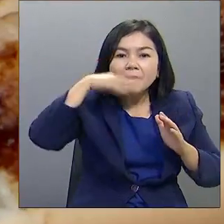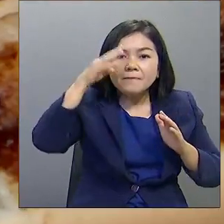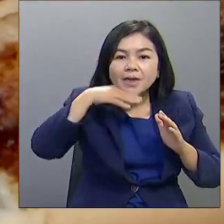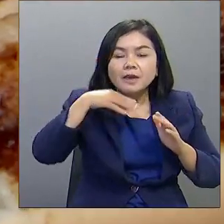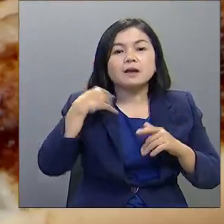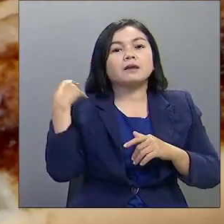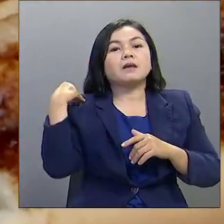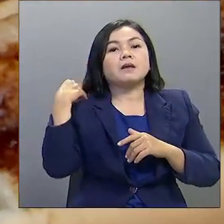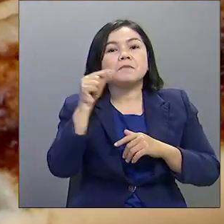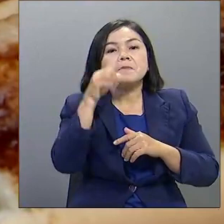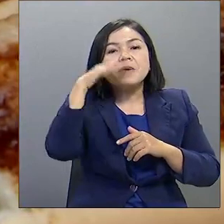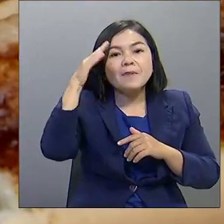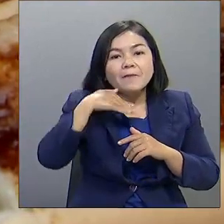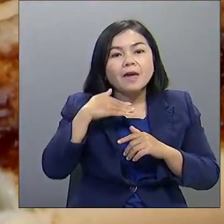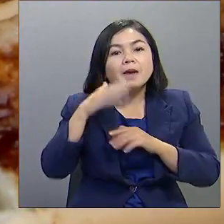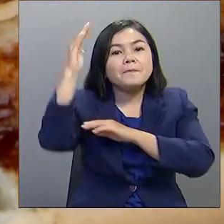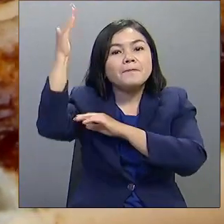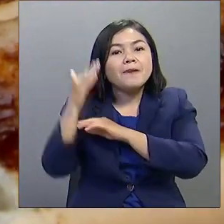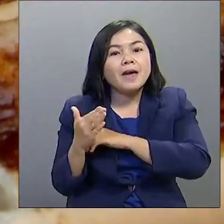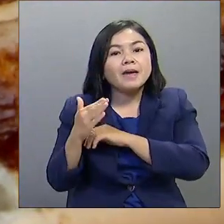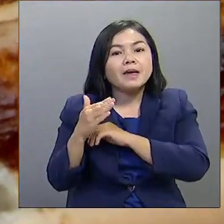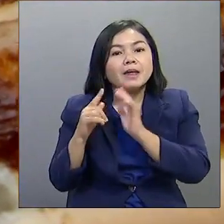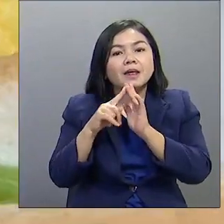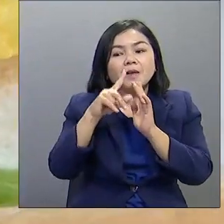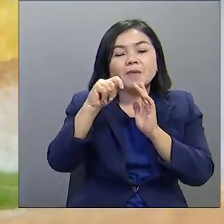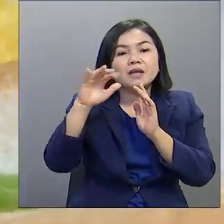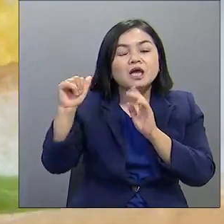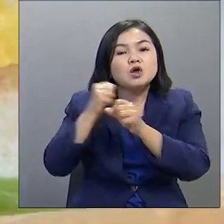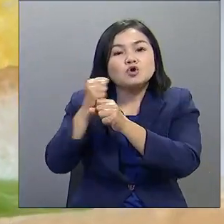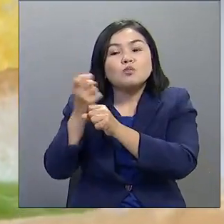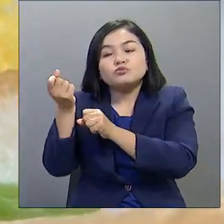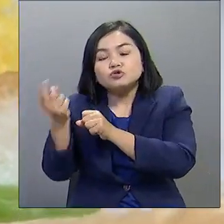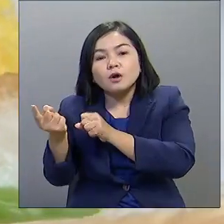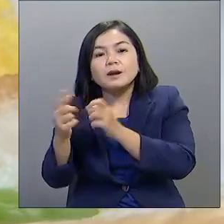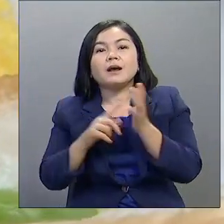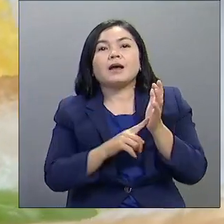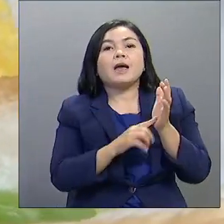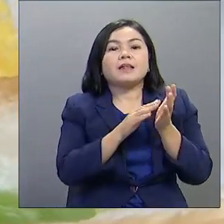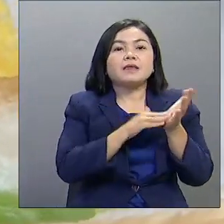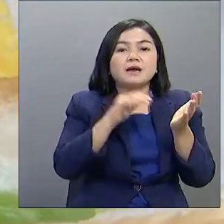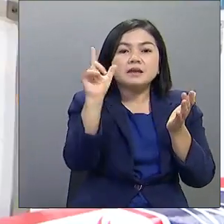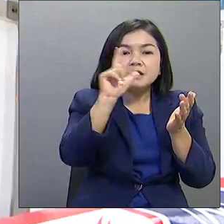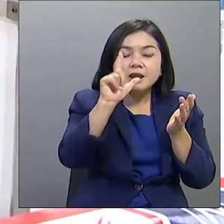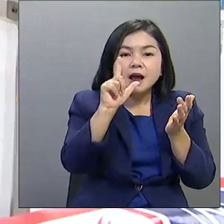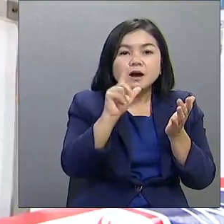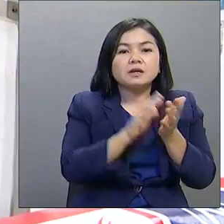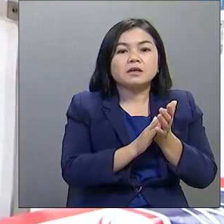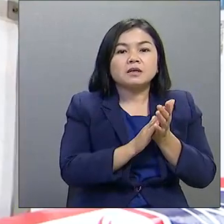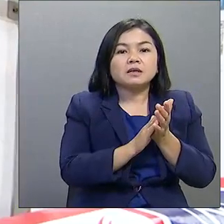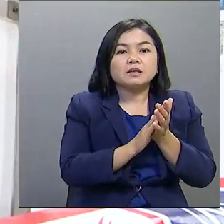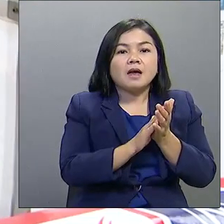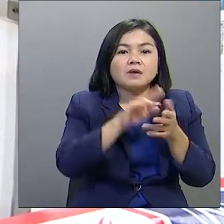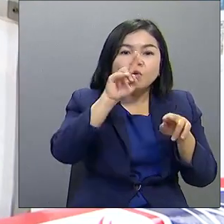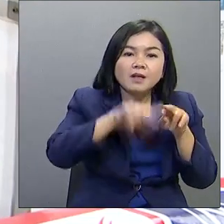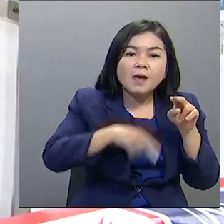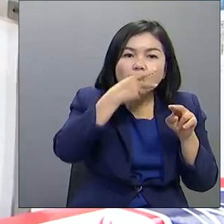ตัวนี้เป็นสังขยาใบเตยเราใช้นมสดทำส่วนตัวนี้ก็เป็นเนยฝอยทอง อันนี้เป็นธัญพืชนมสด